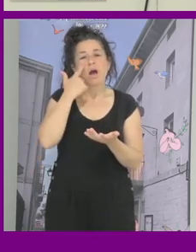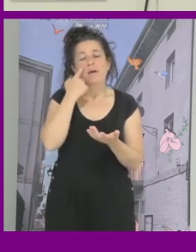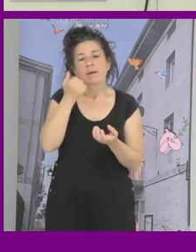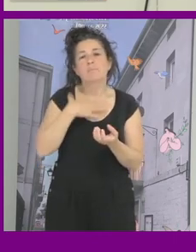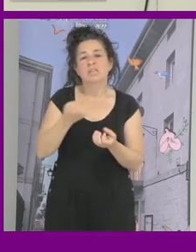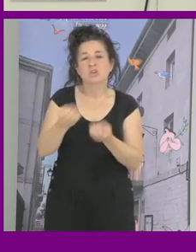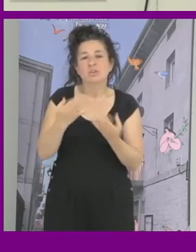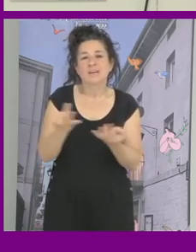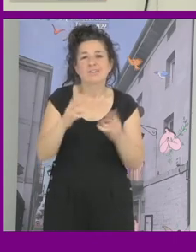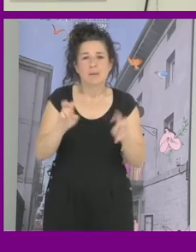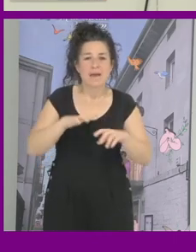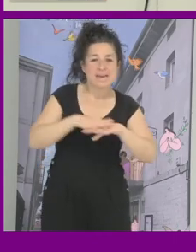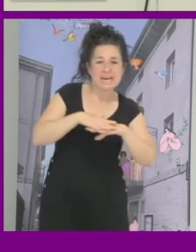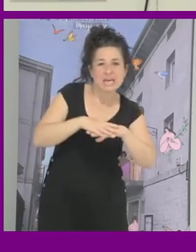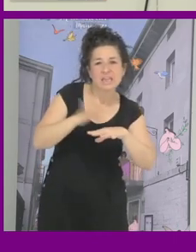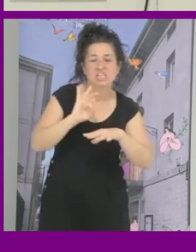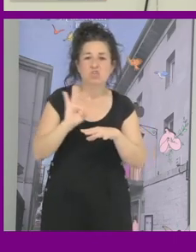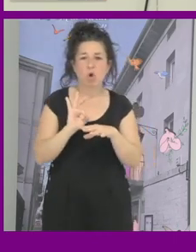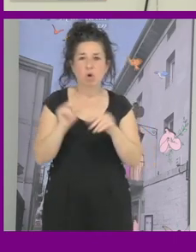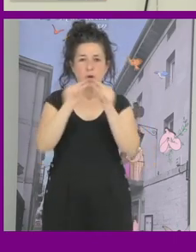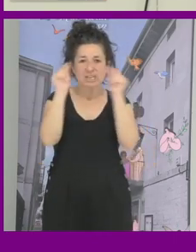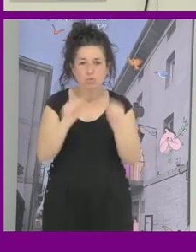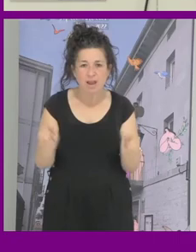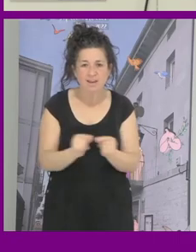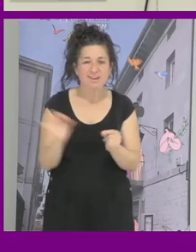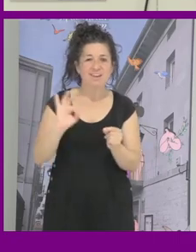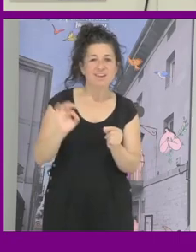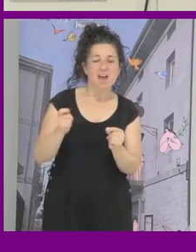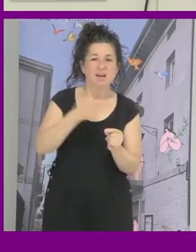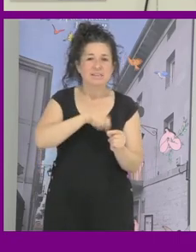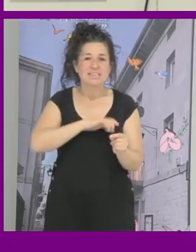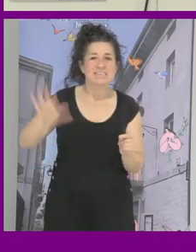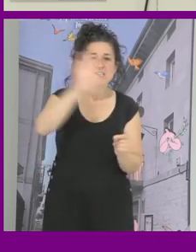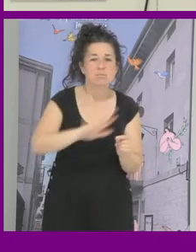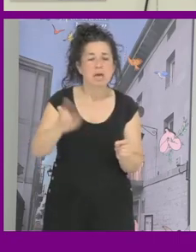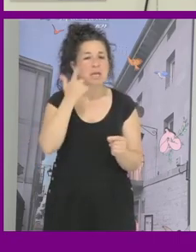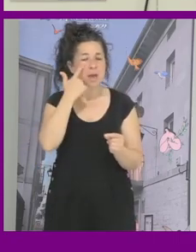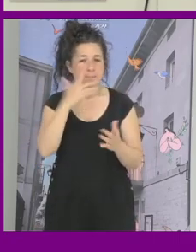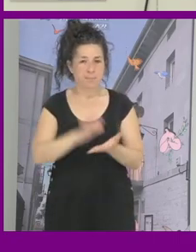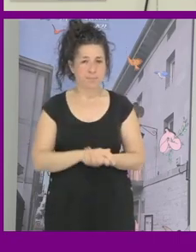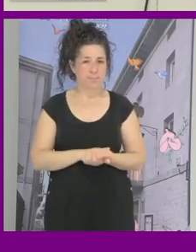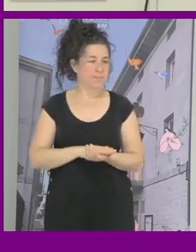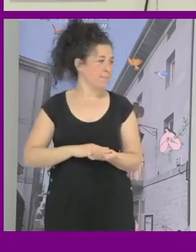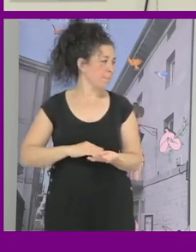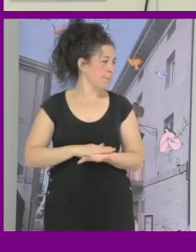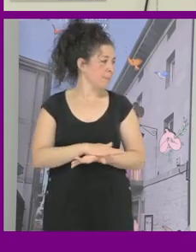aldozkuzun kontau zaren edo Euskal Herri mailan, Estatu mailan edo.